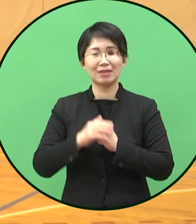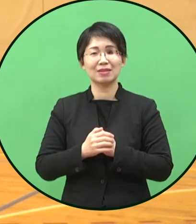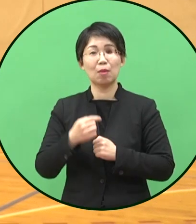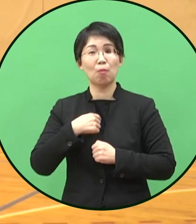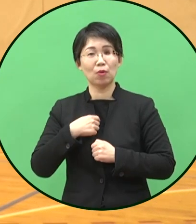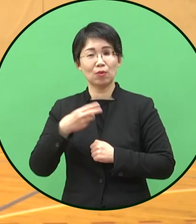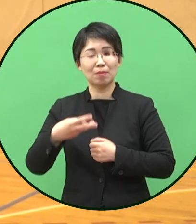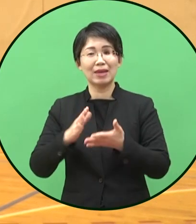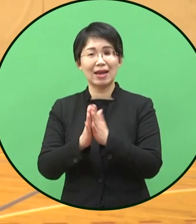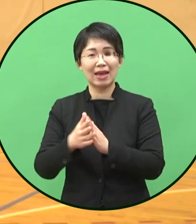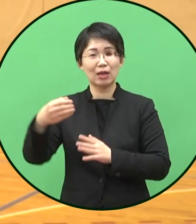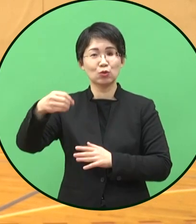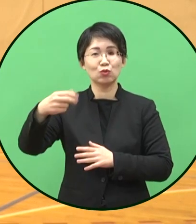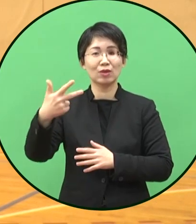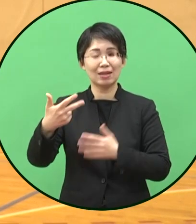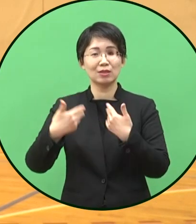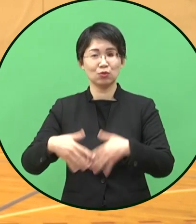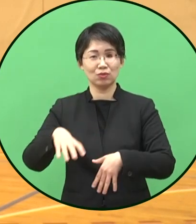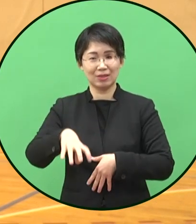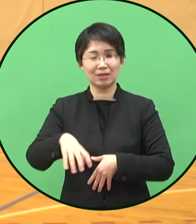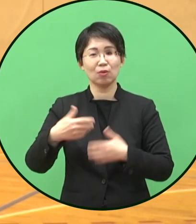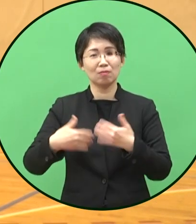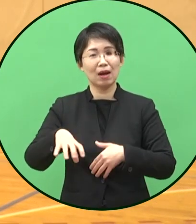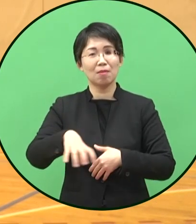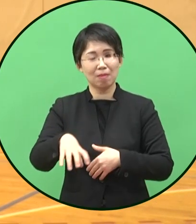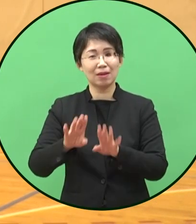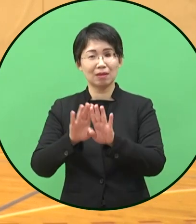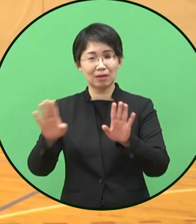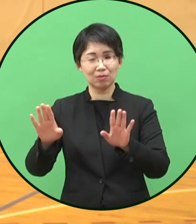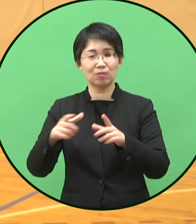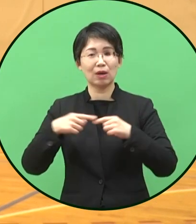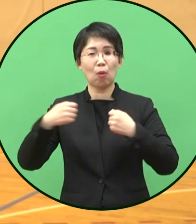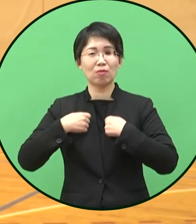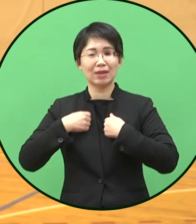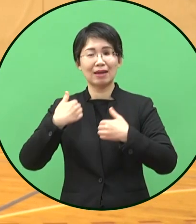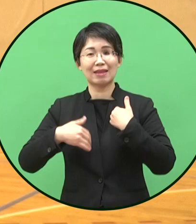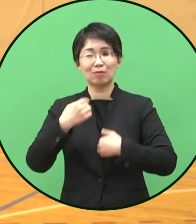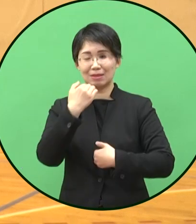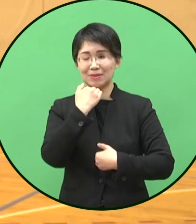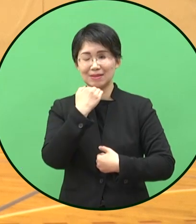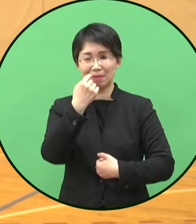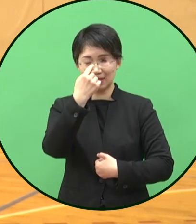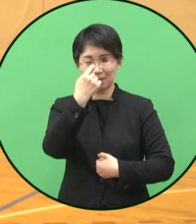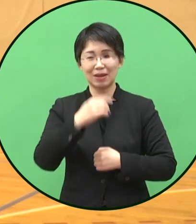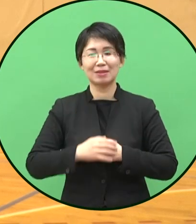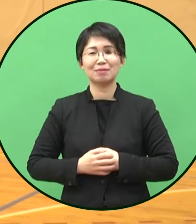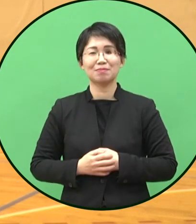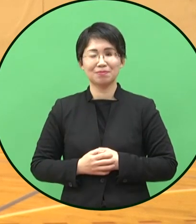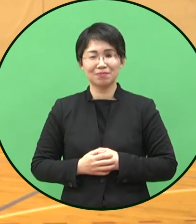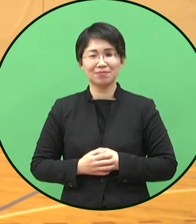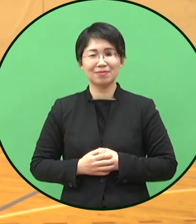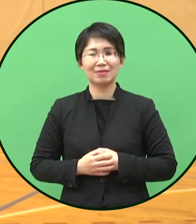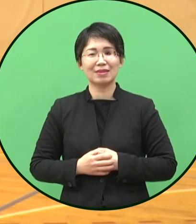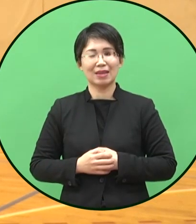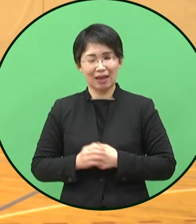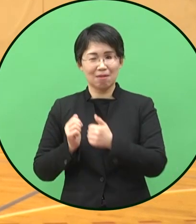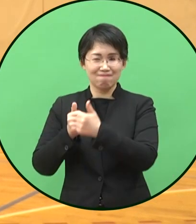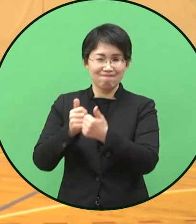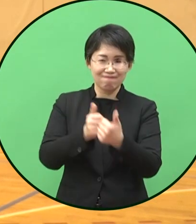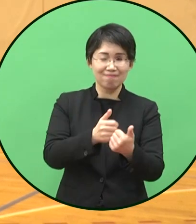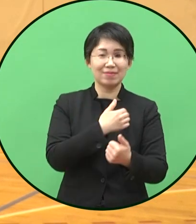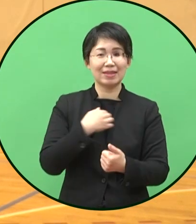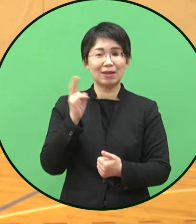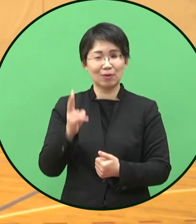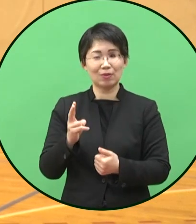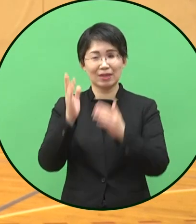僕は三重県鈴鹿市出身ということで、地元で開催される三重国体とても楽しみにしてきました。本当に一つでも多く勝てるように頑張